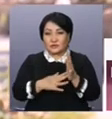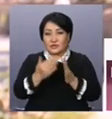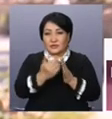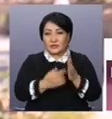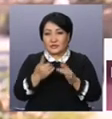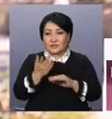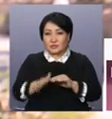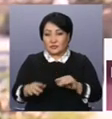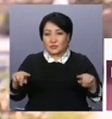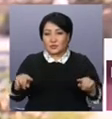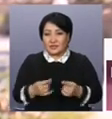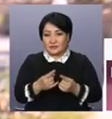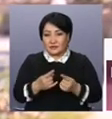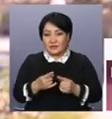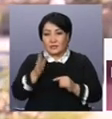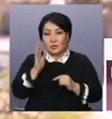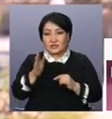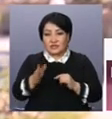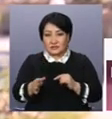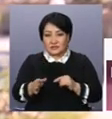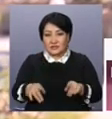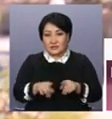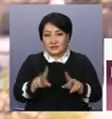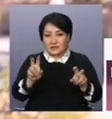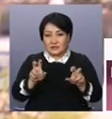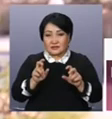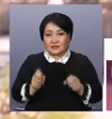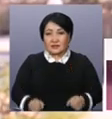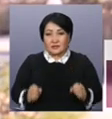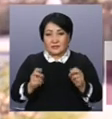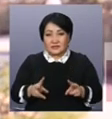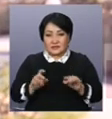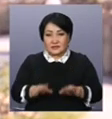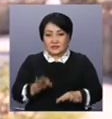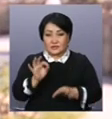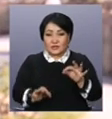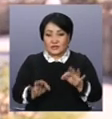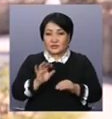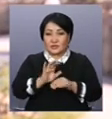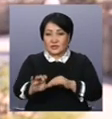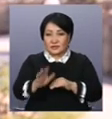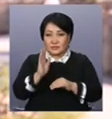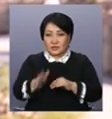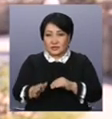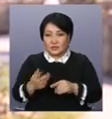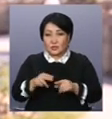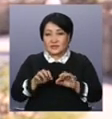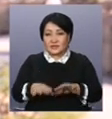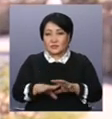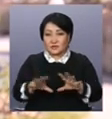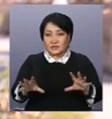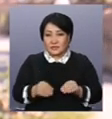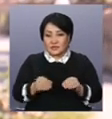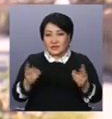іс қозғалды. Болашақта аталып отырған қылмыстық іс сотқа жолданады. Осы іс бойынша барлық қажетті